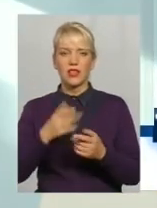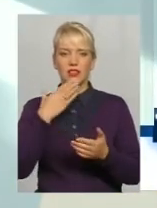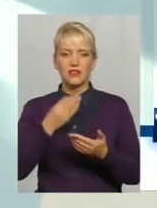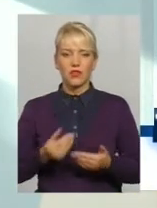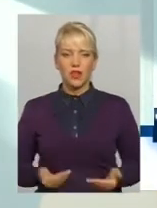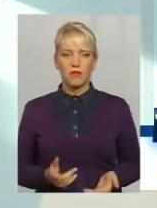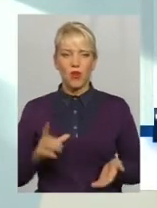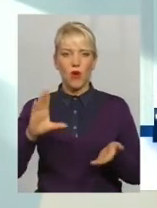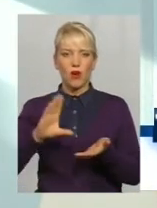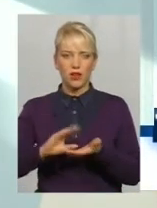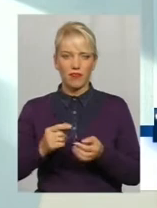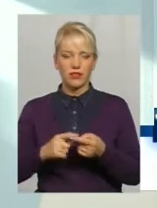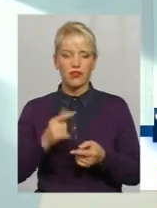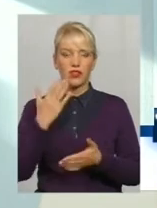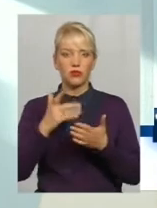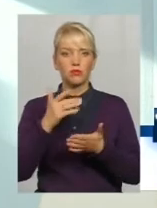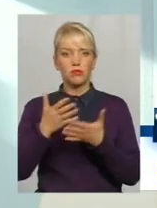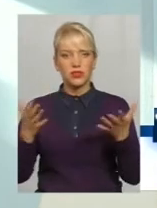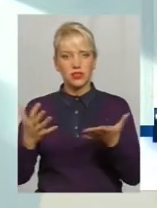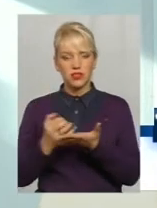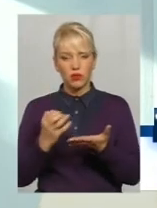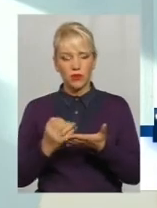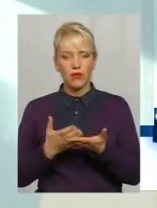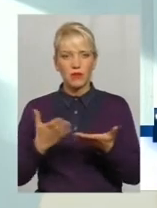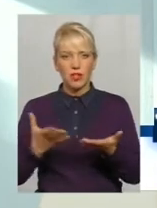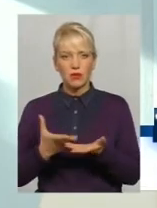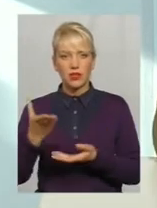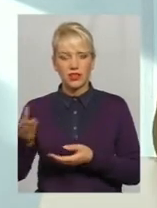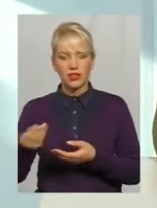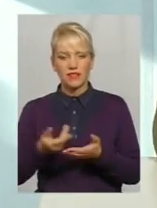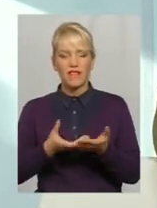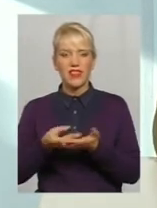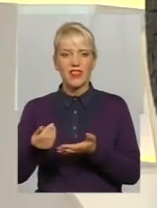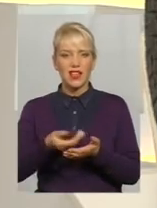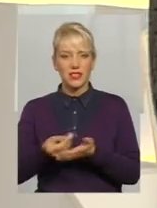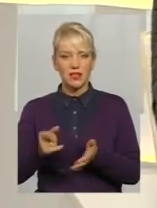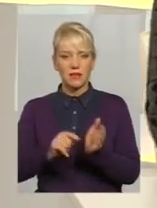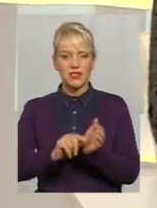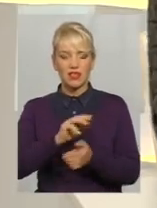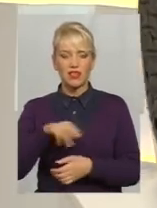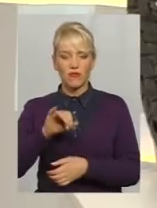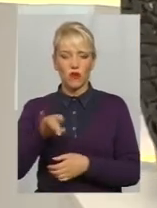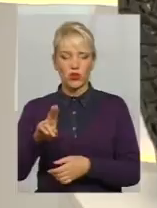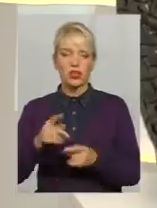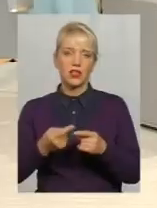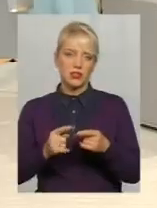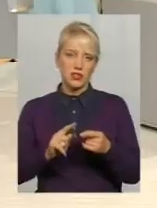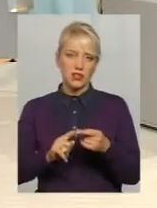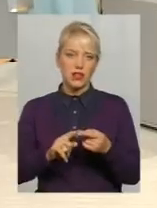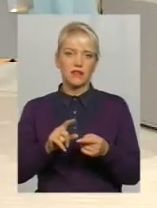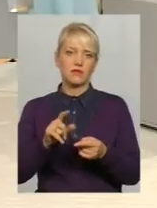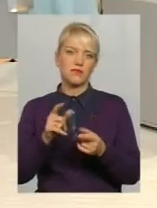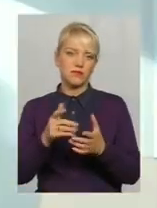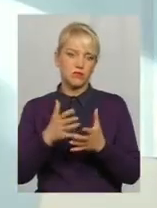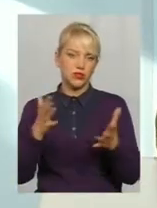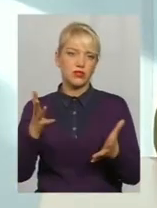більше сплачував до пенсійних внесків, звичайно, і заробив більшу пенсію. Або більше працював, це теж в деяких теж працює. Це теж страховий стаж, це теж